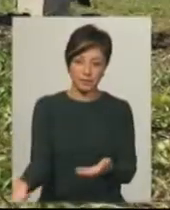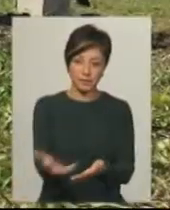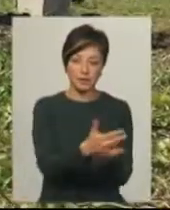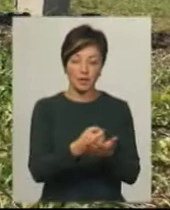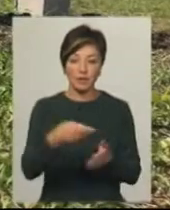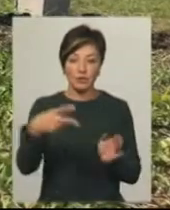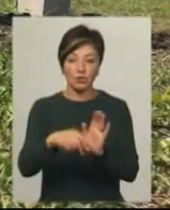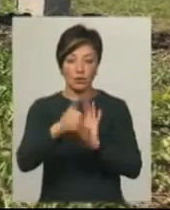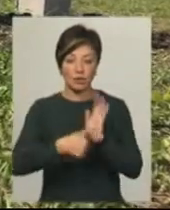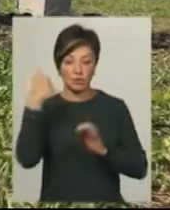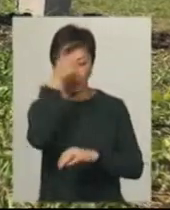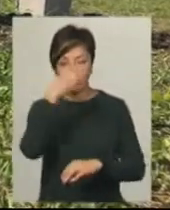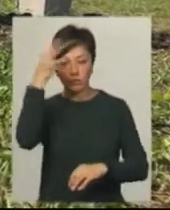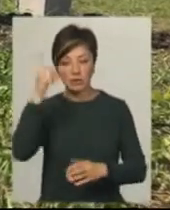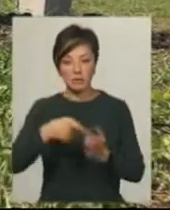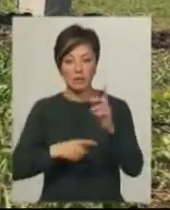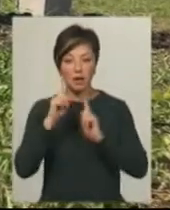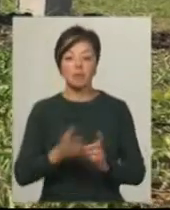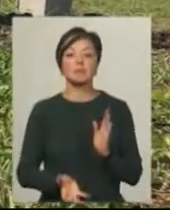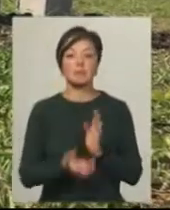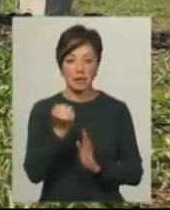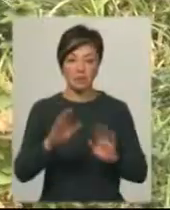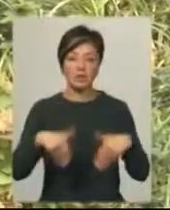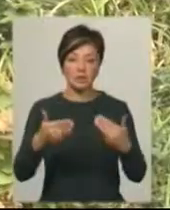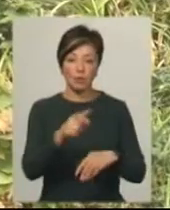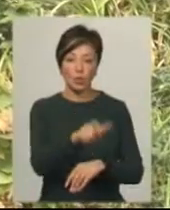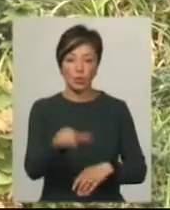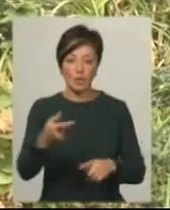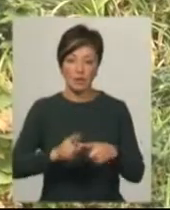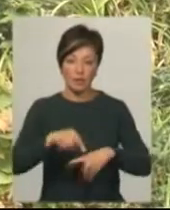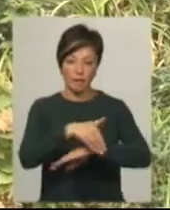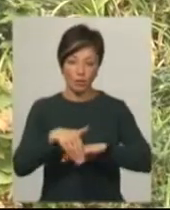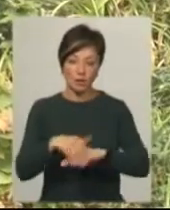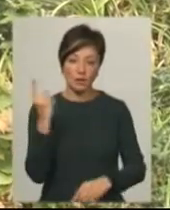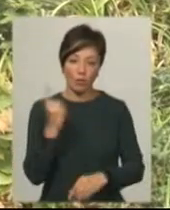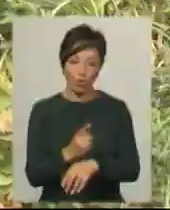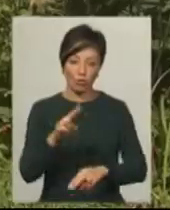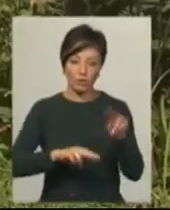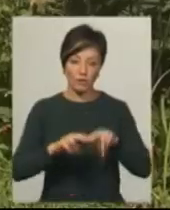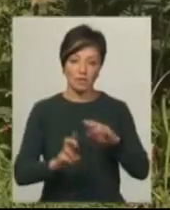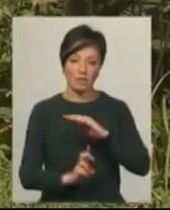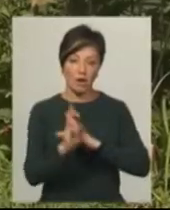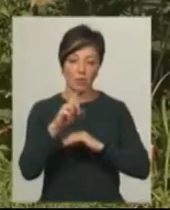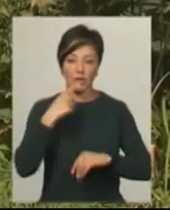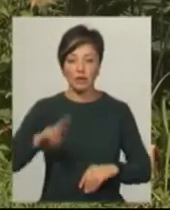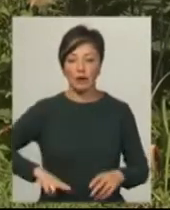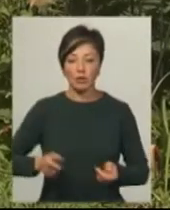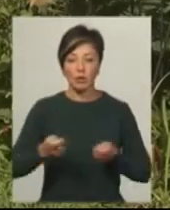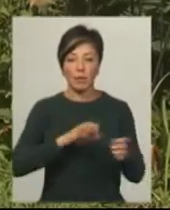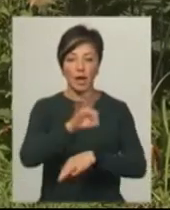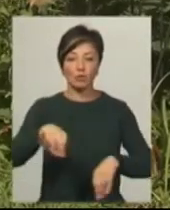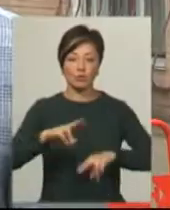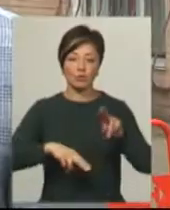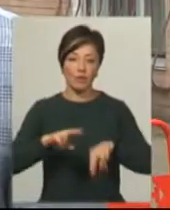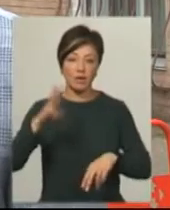2016 році Хмельницька міська рада підтримала ініціативу мешканців даної вулиці. Щодо заборони будівництва храму, каже директор департаменту